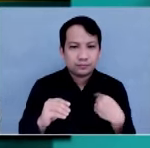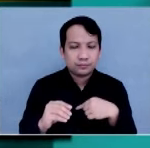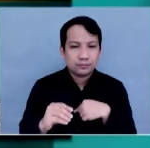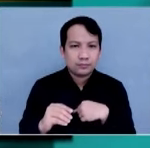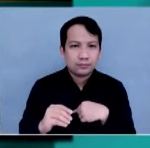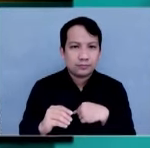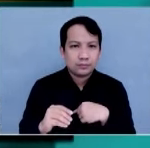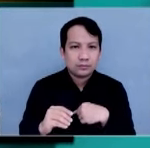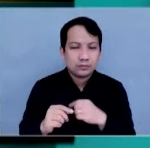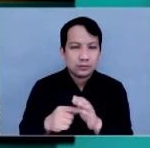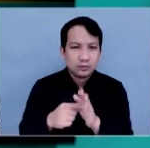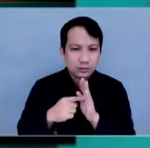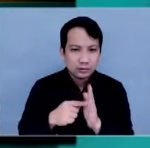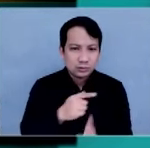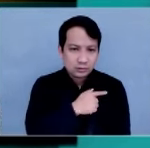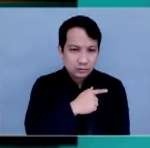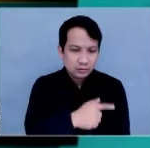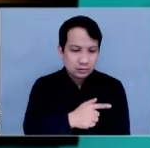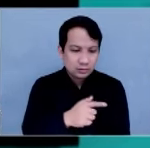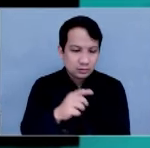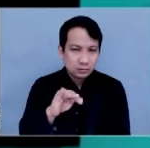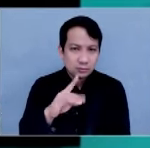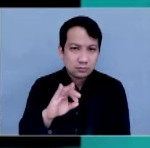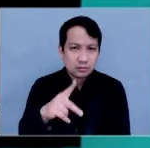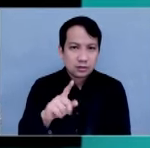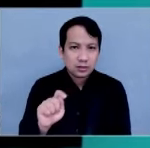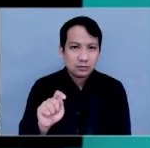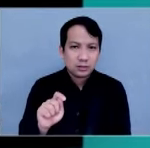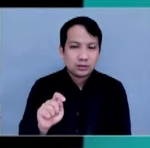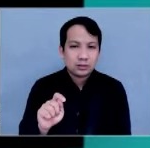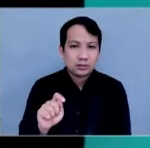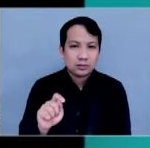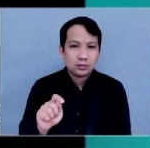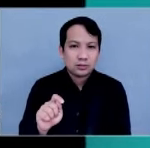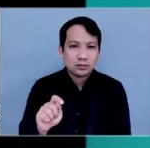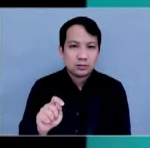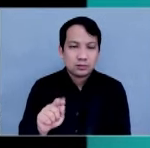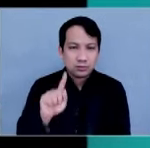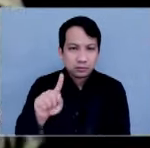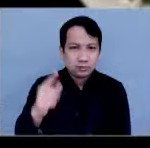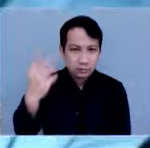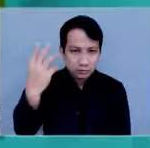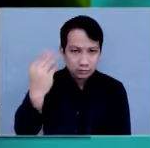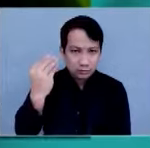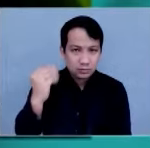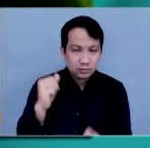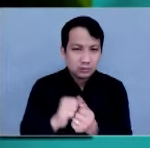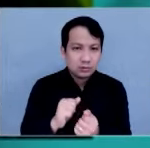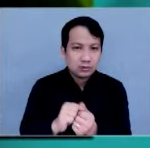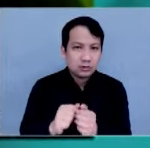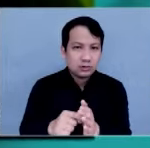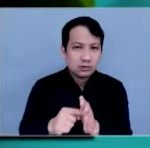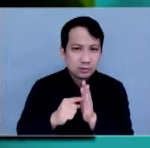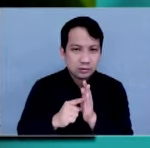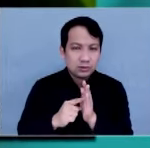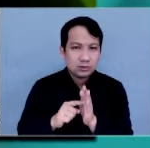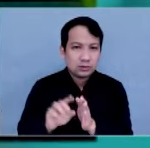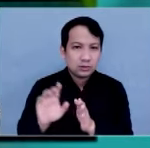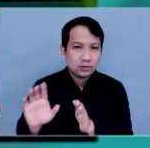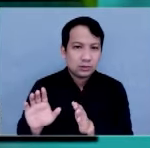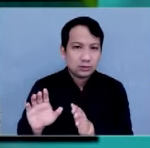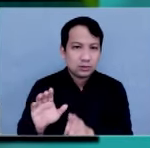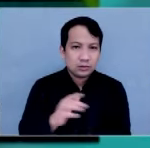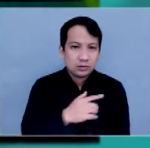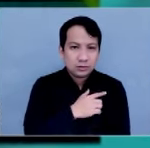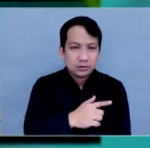nag-request kasi si General Macapas na mag-take lang daw ng isang picture kasi request daw ni General